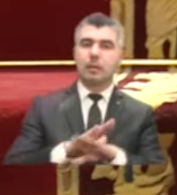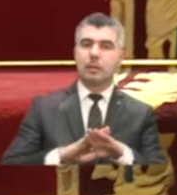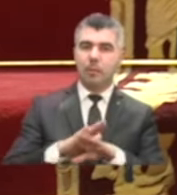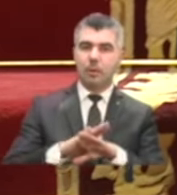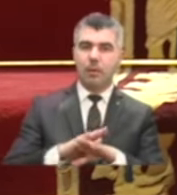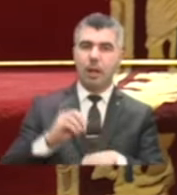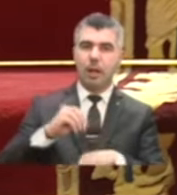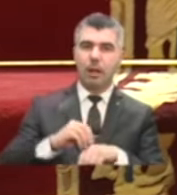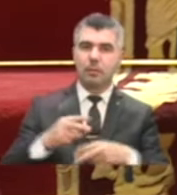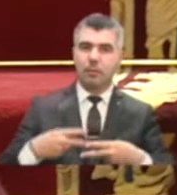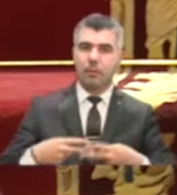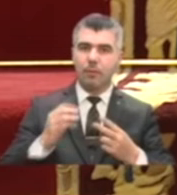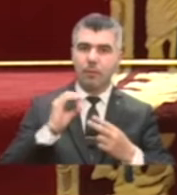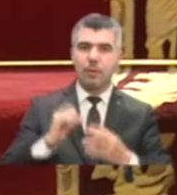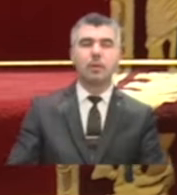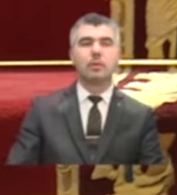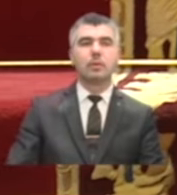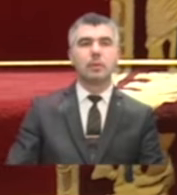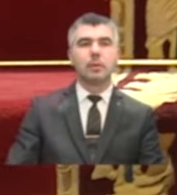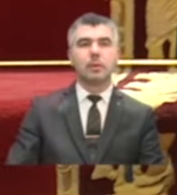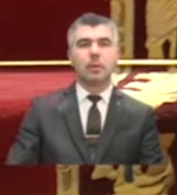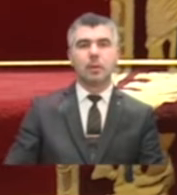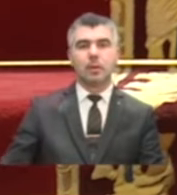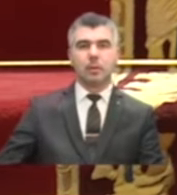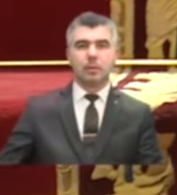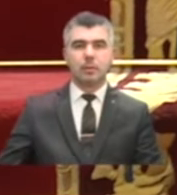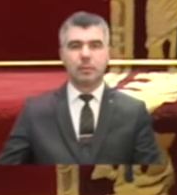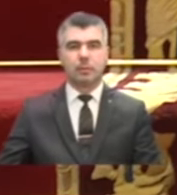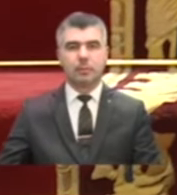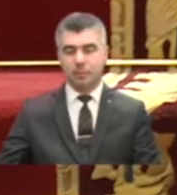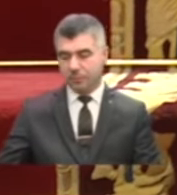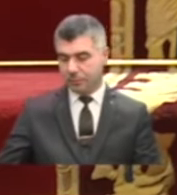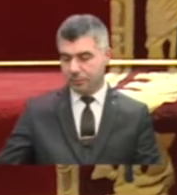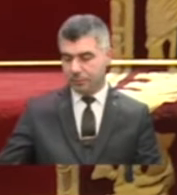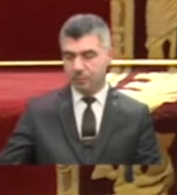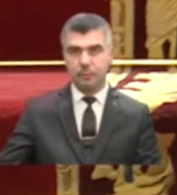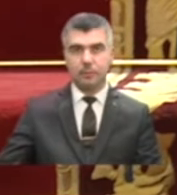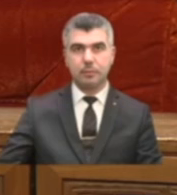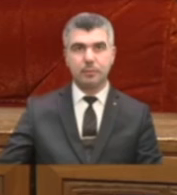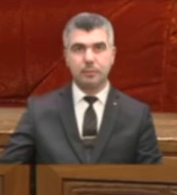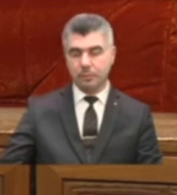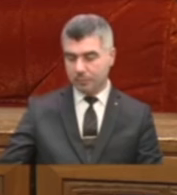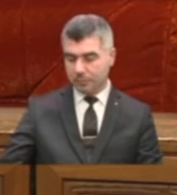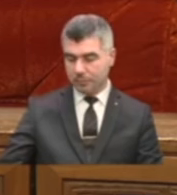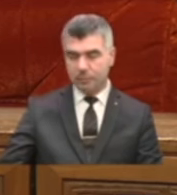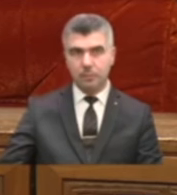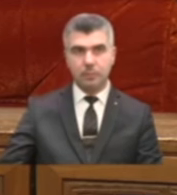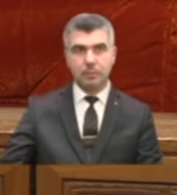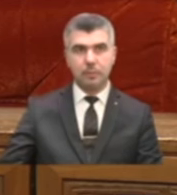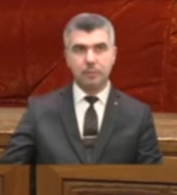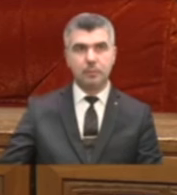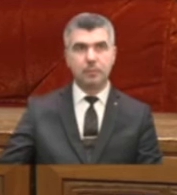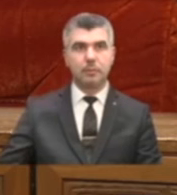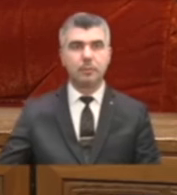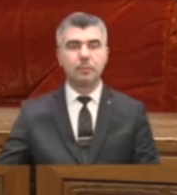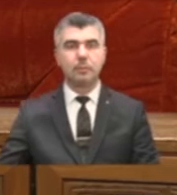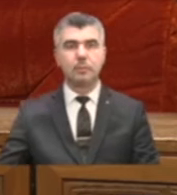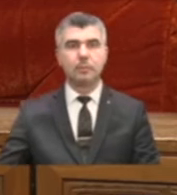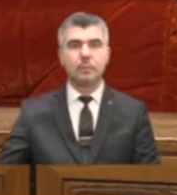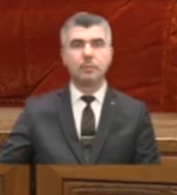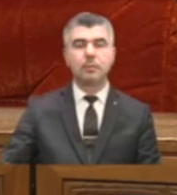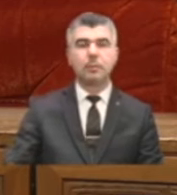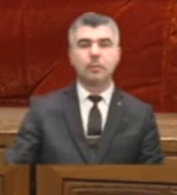بالمنطقه هي منطقه مراكش اللي حنا تنتوفروا على جميع المقومات، لا البحريه ولا الجبليه